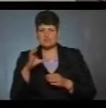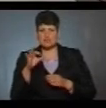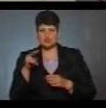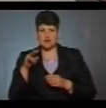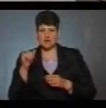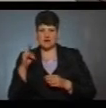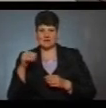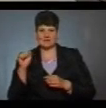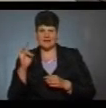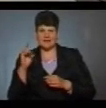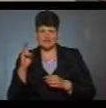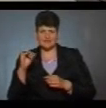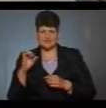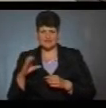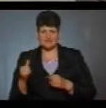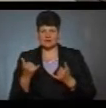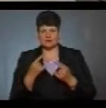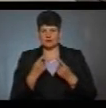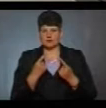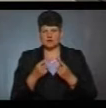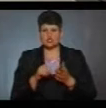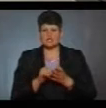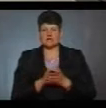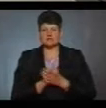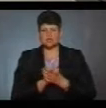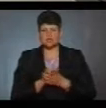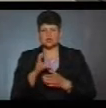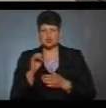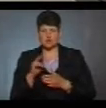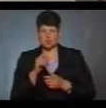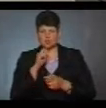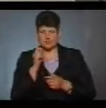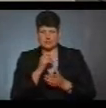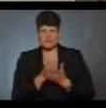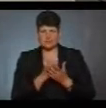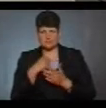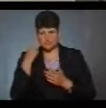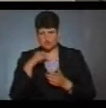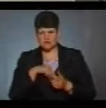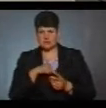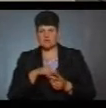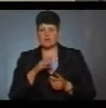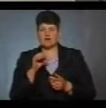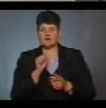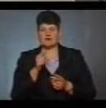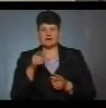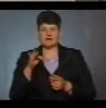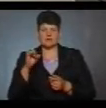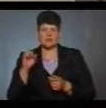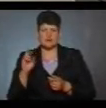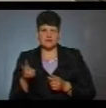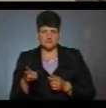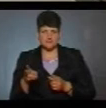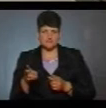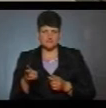регіону, говоритимемо сьогодні. Поряд зі мною член Асоціації соціологів України, кандидат психологічних наук Андрій Гірняк, а